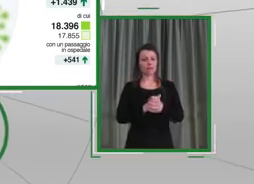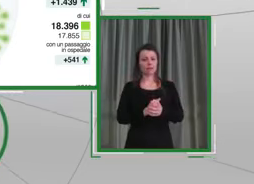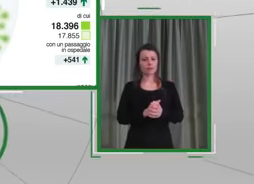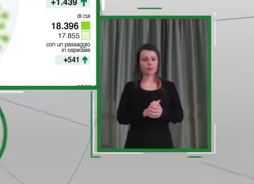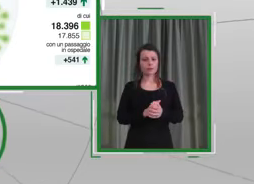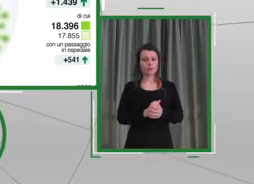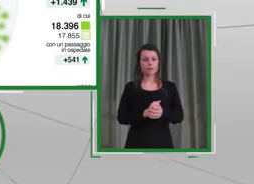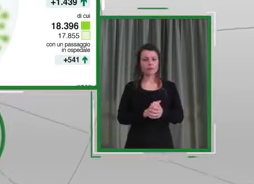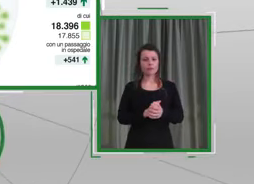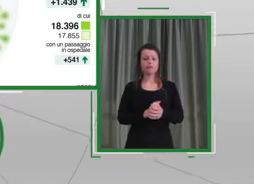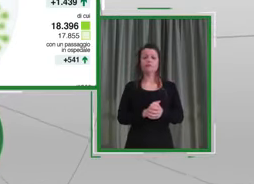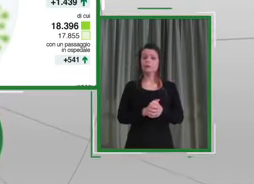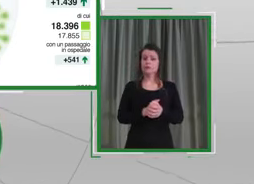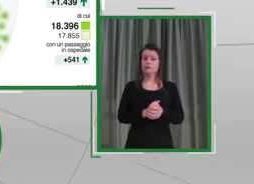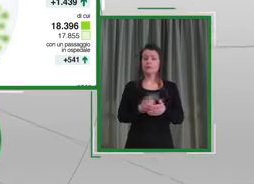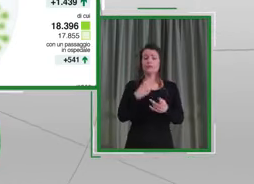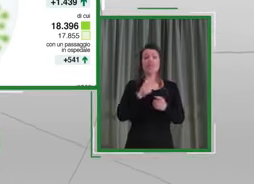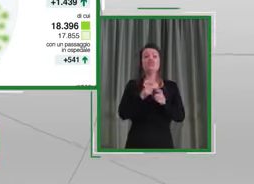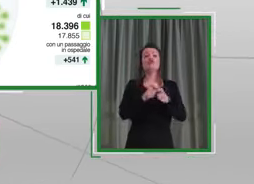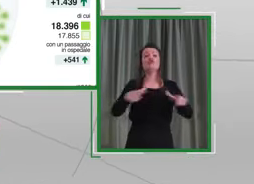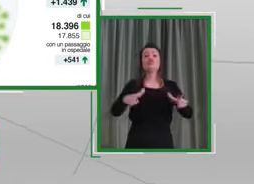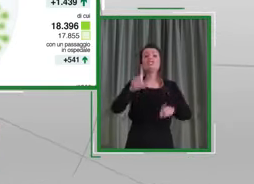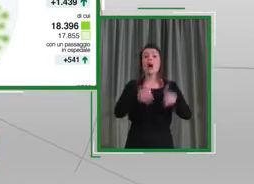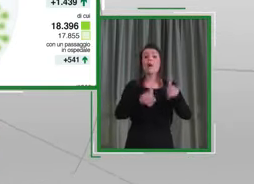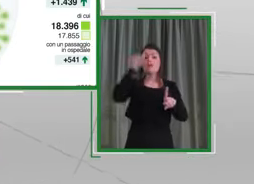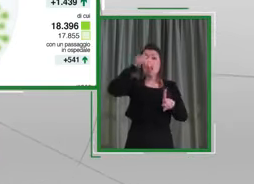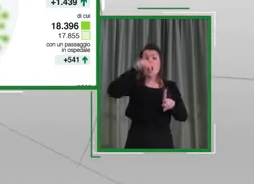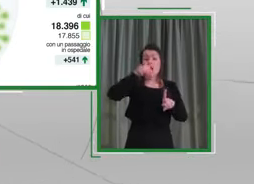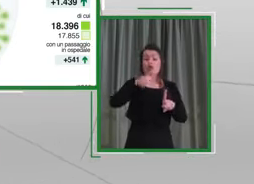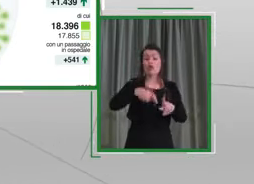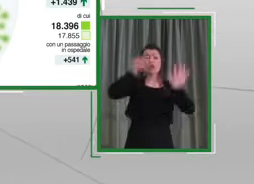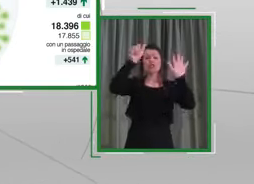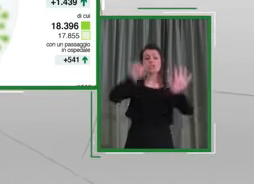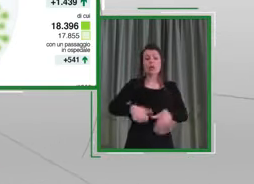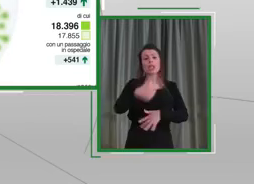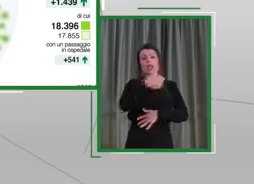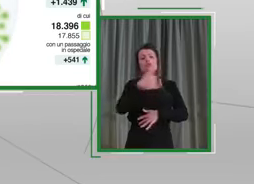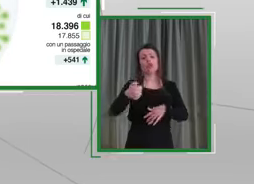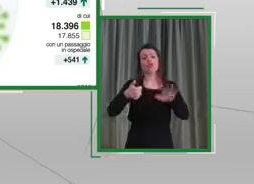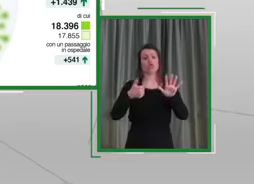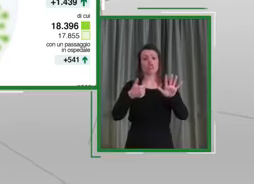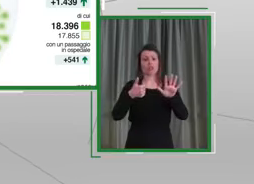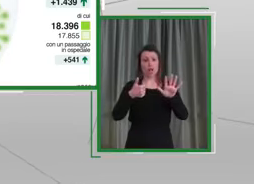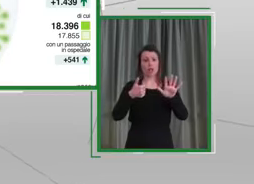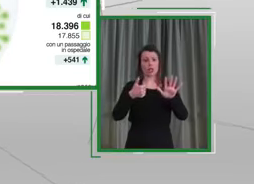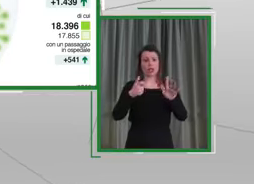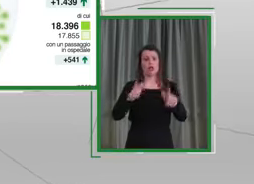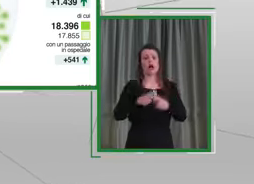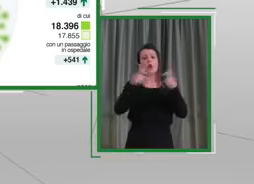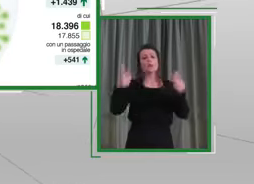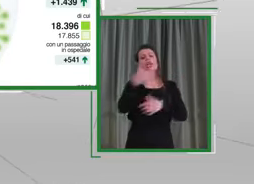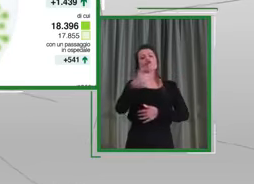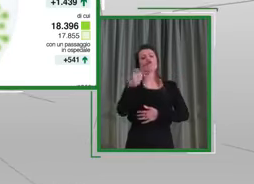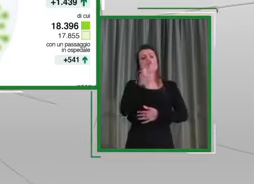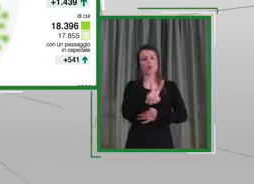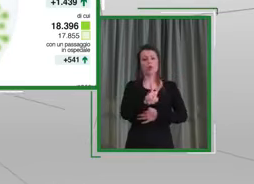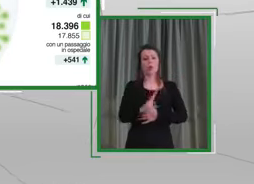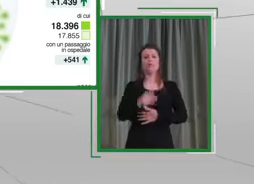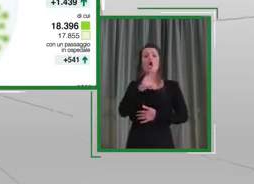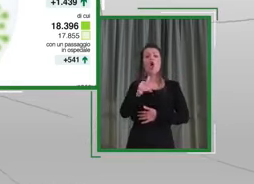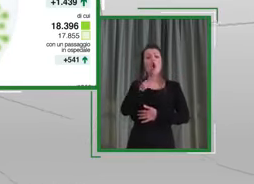quanto riguarda invece la città di milano 6160 più 102 lodi